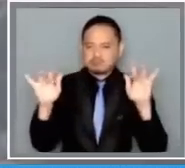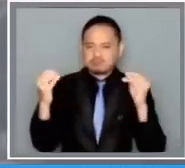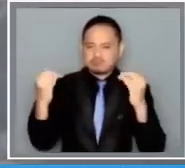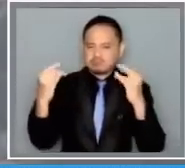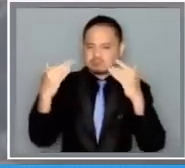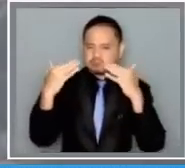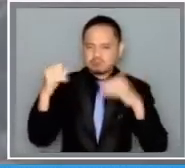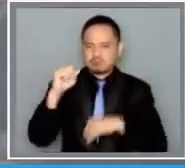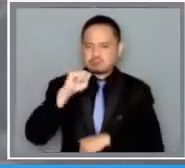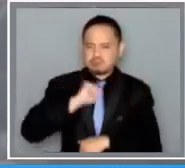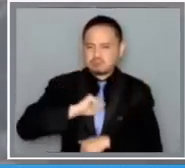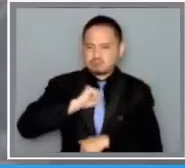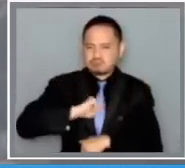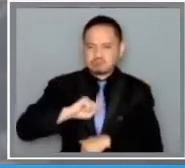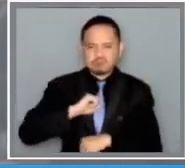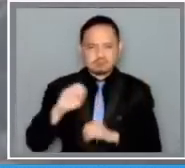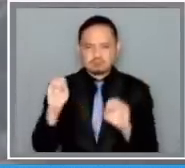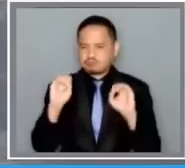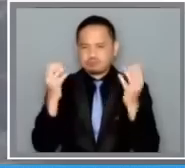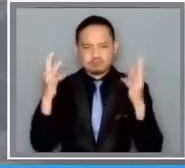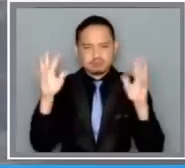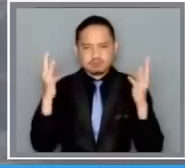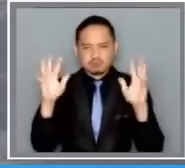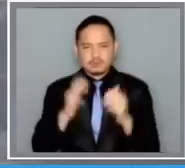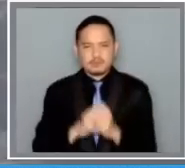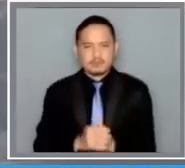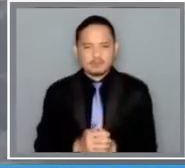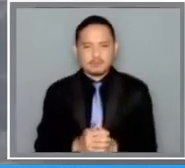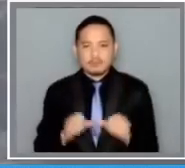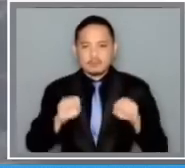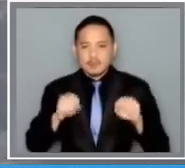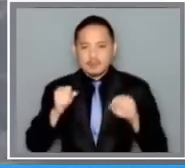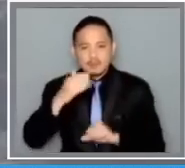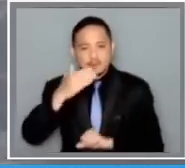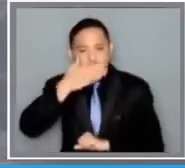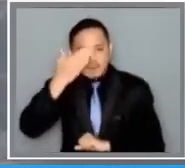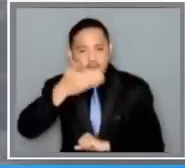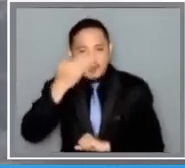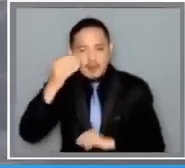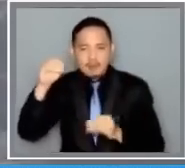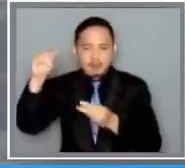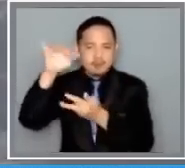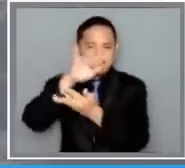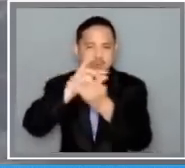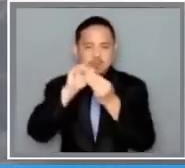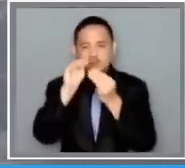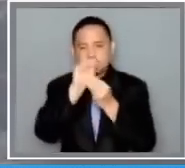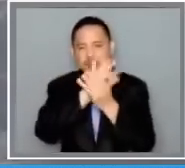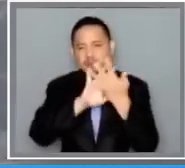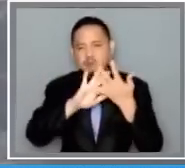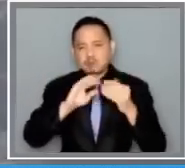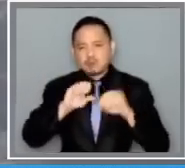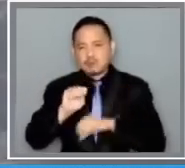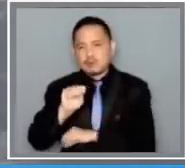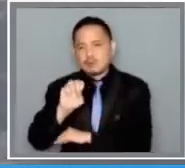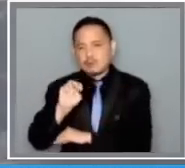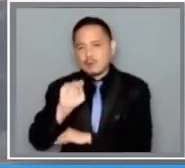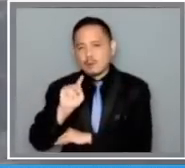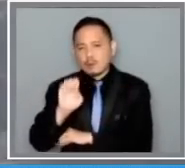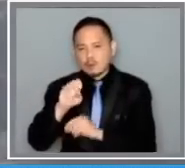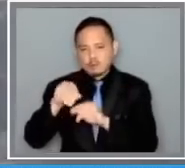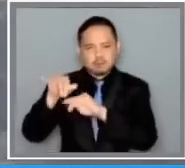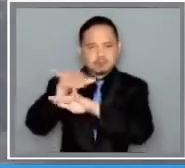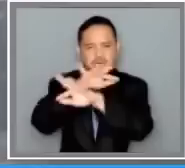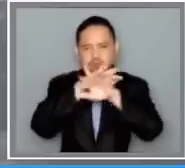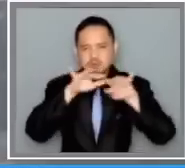na nakaka-experience nitong possible na nakakaamoy ba sila noong fog o yung smoke mula sa bulkan. At sa ngayon,